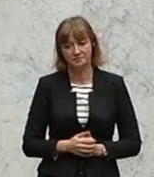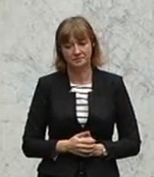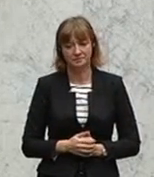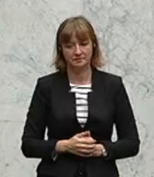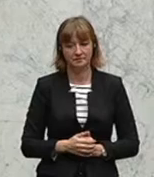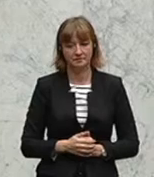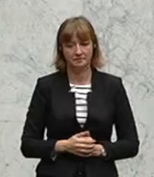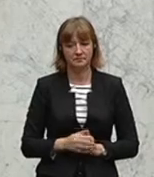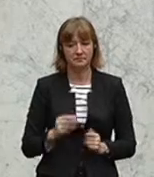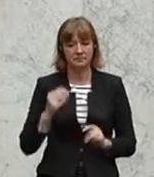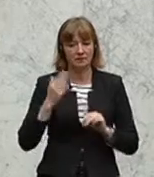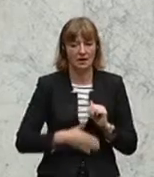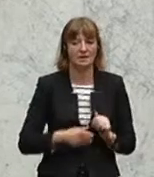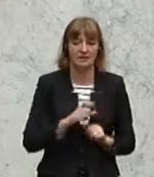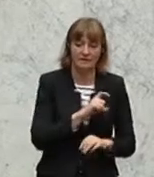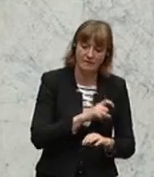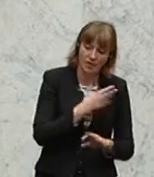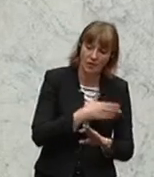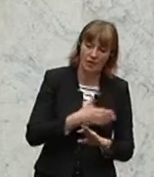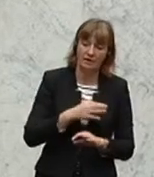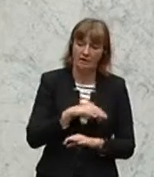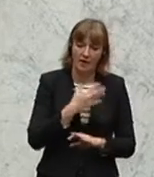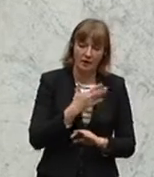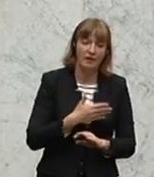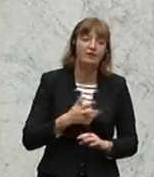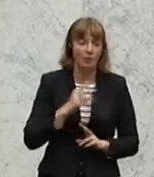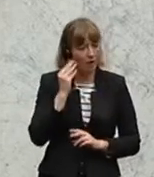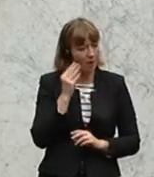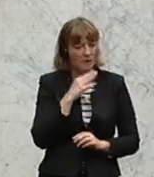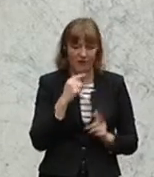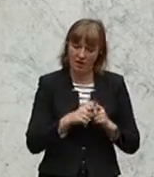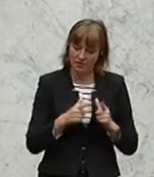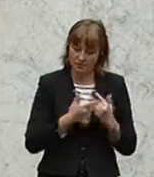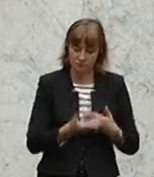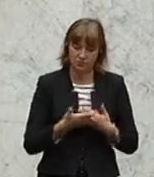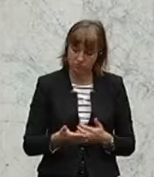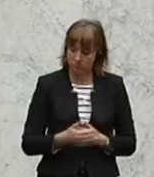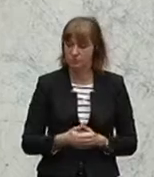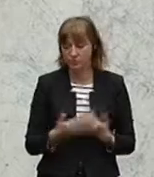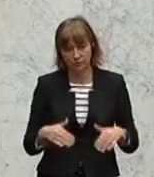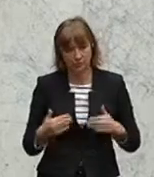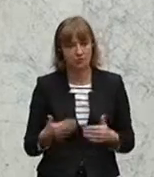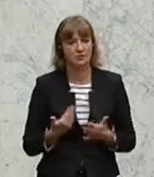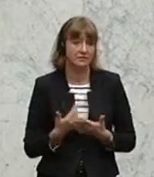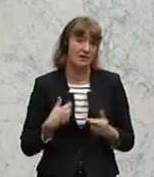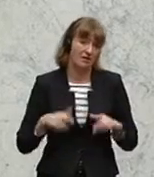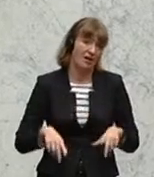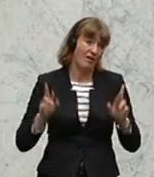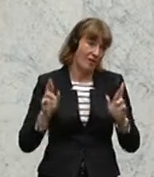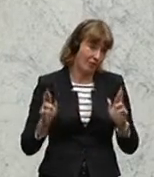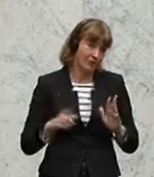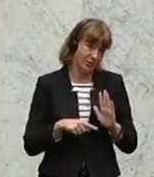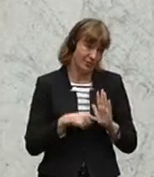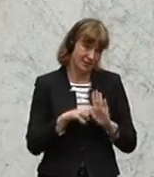letzten Wochen, in den letzten Tagen wirklich Unglaubliches geleistet worden. Und darum habe ich auch die Hoffnung, dass